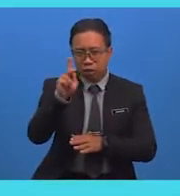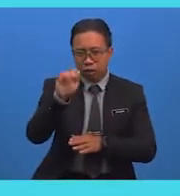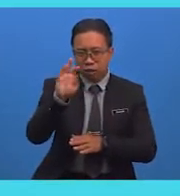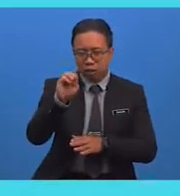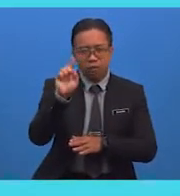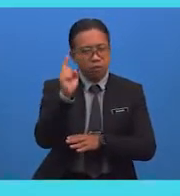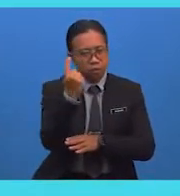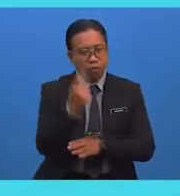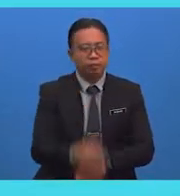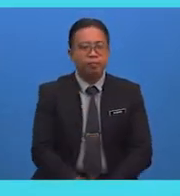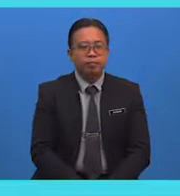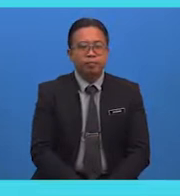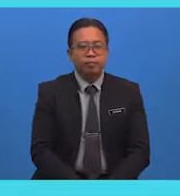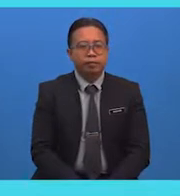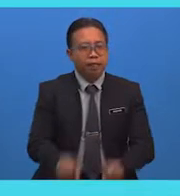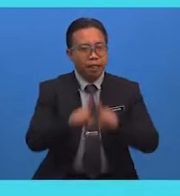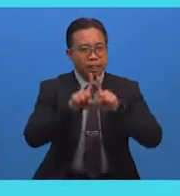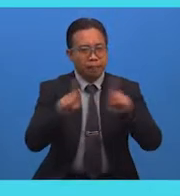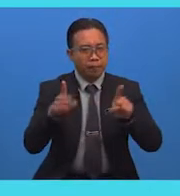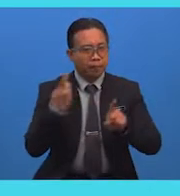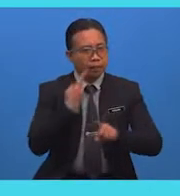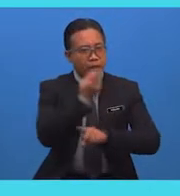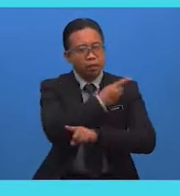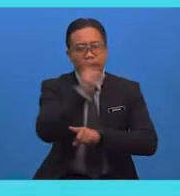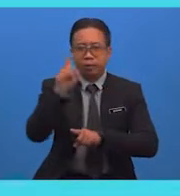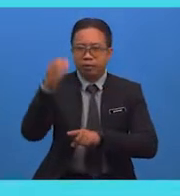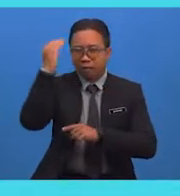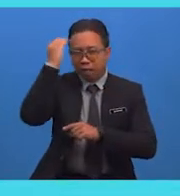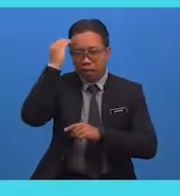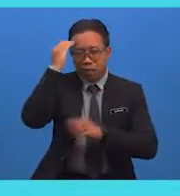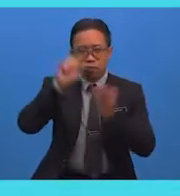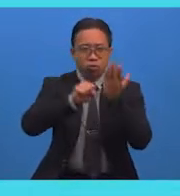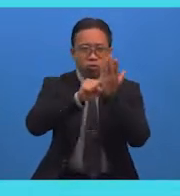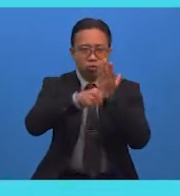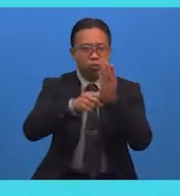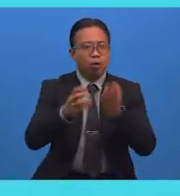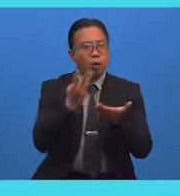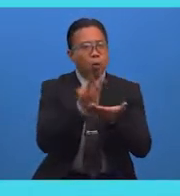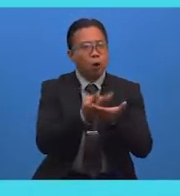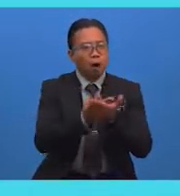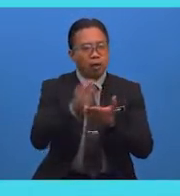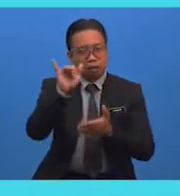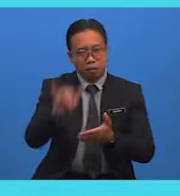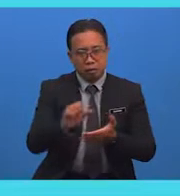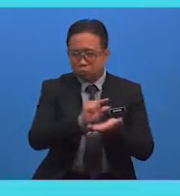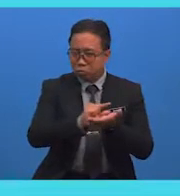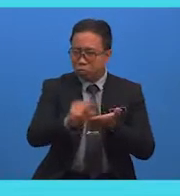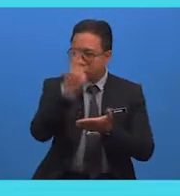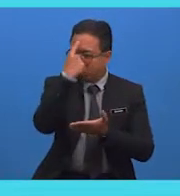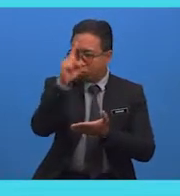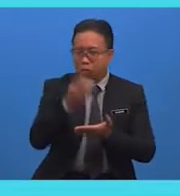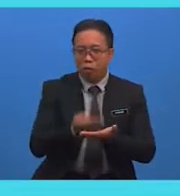Al-Quran. Tetapi, kita mestilah mengambil kira sumber wang yang digunakan untuk membeli makanan